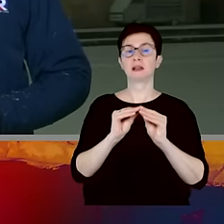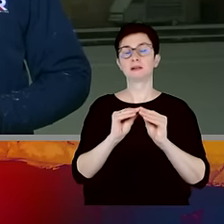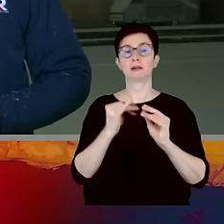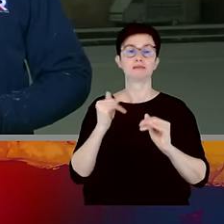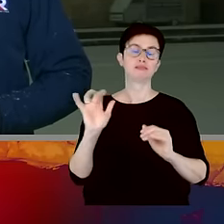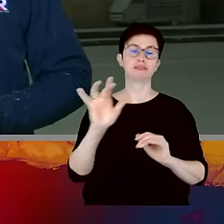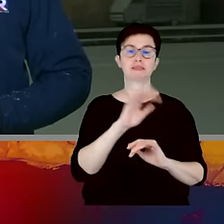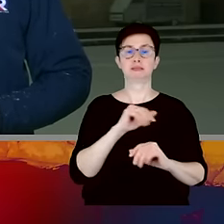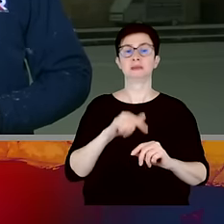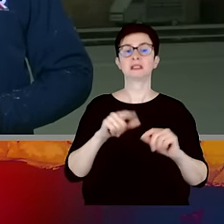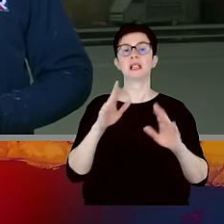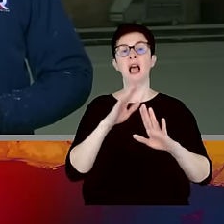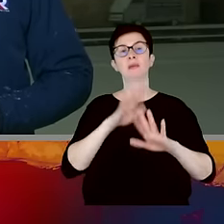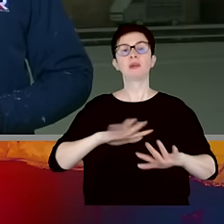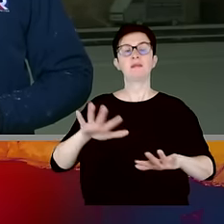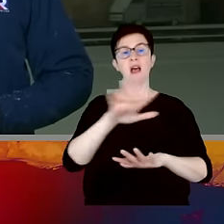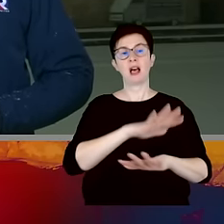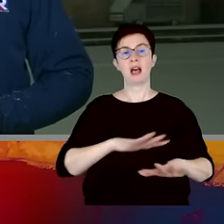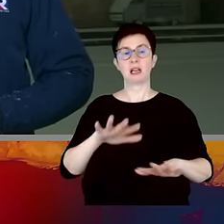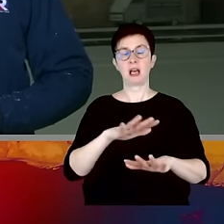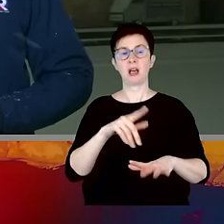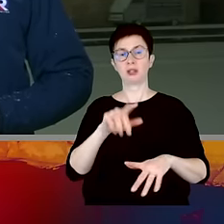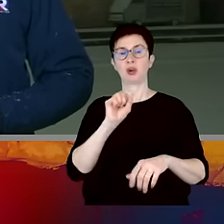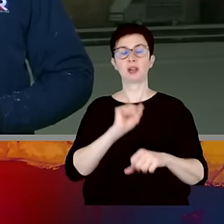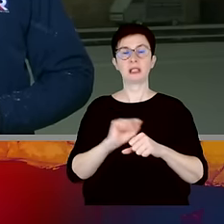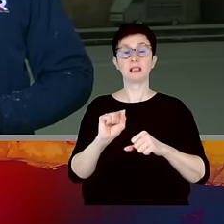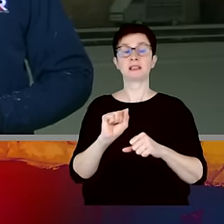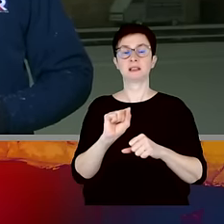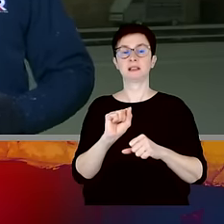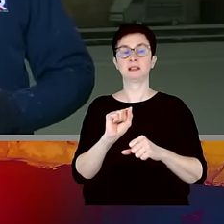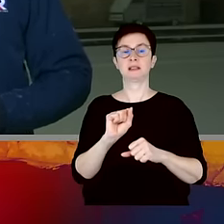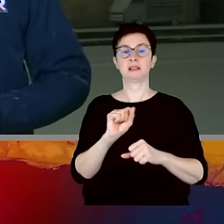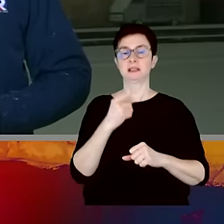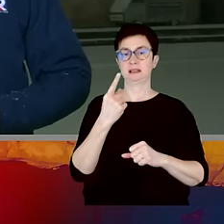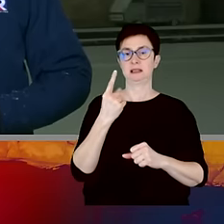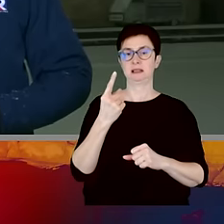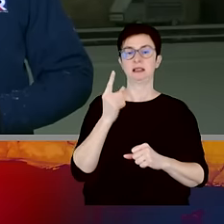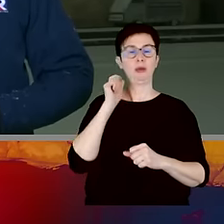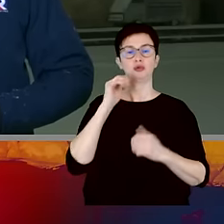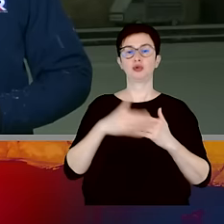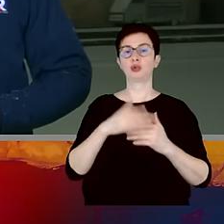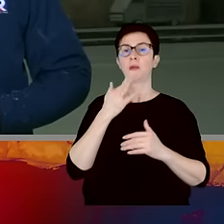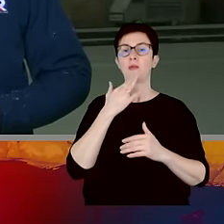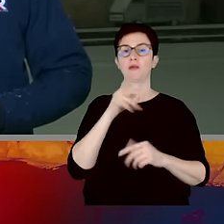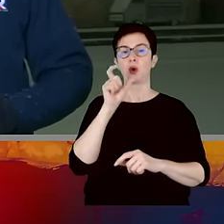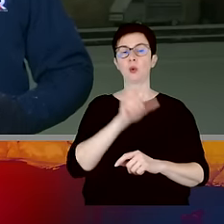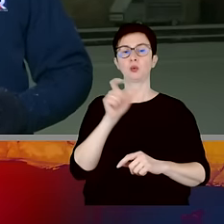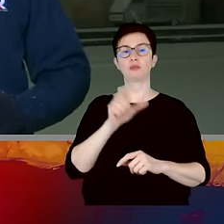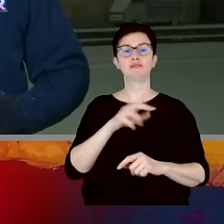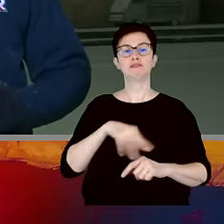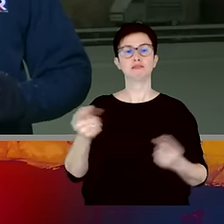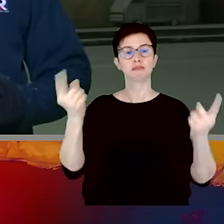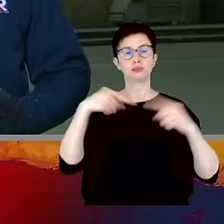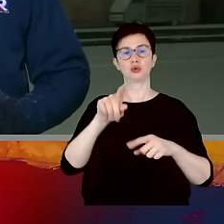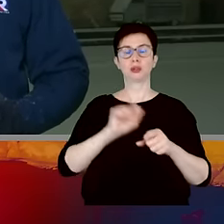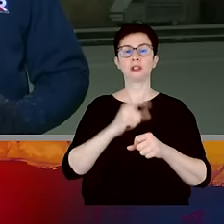wśród uczestników, zdecydowanie jest to atmosfera, sama Barbara Kamińska nazwała uczestników jedną wielką rodziną, ponieważ ta